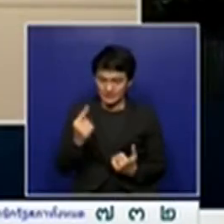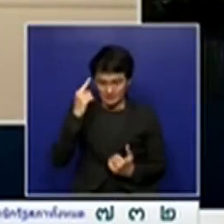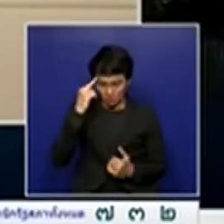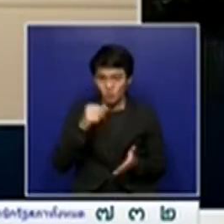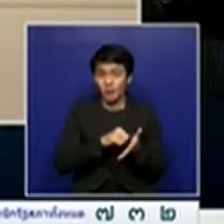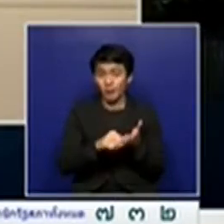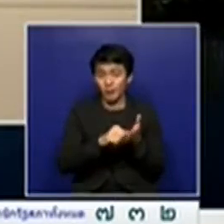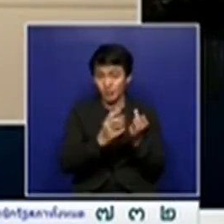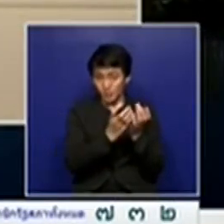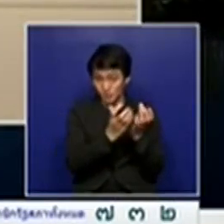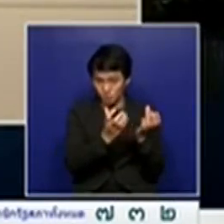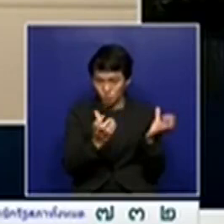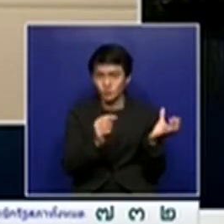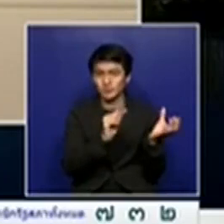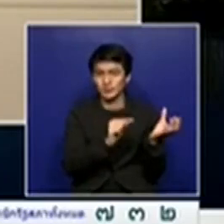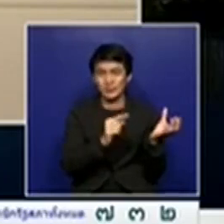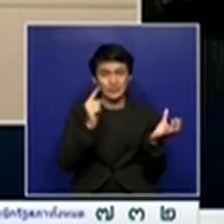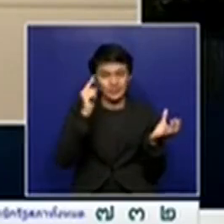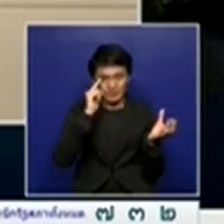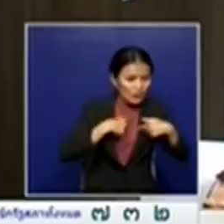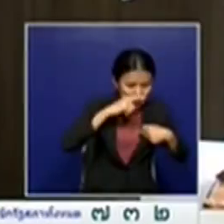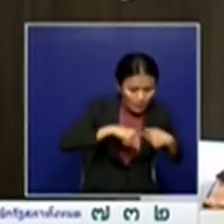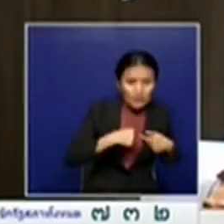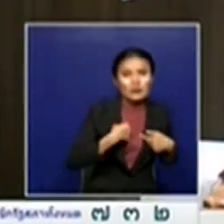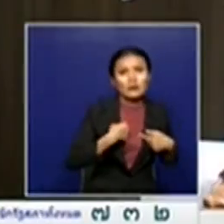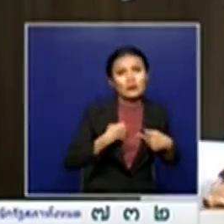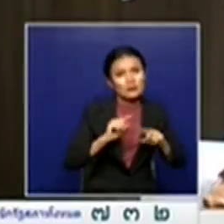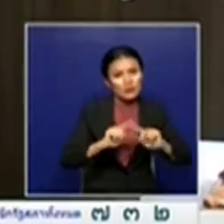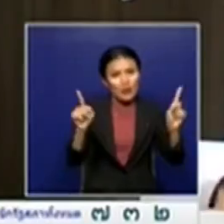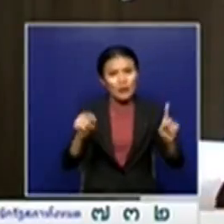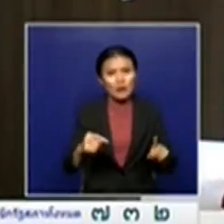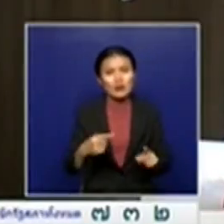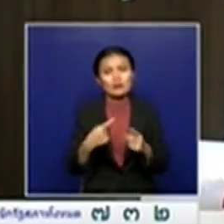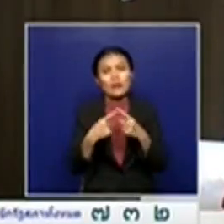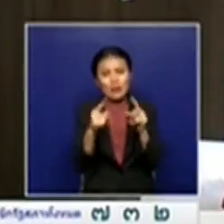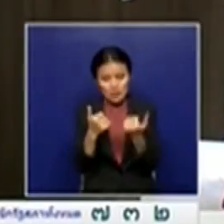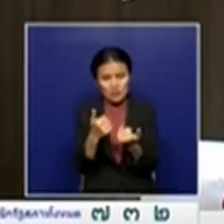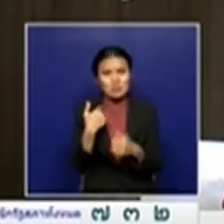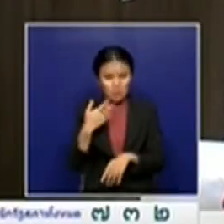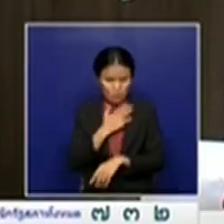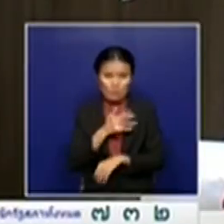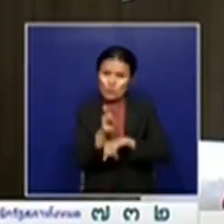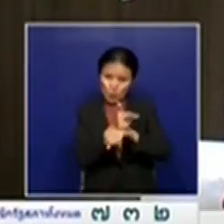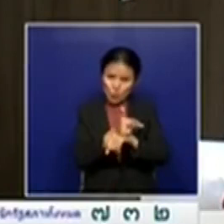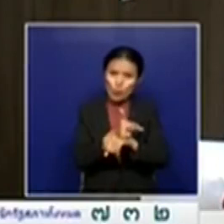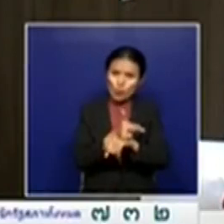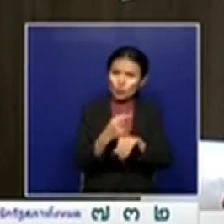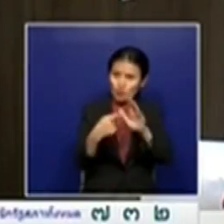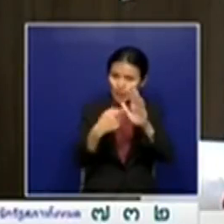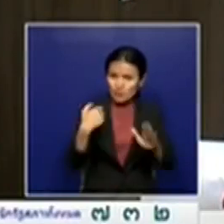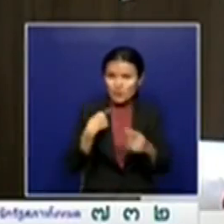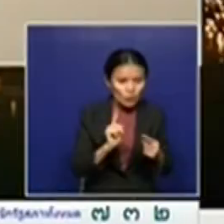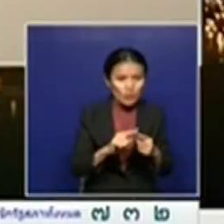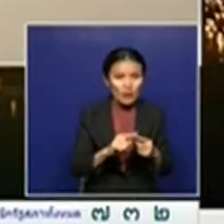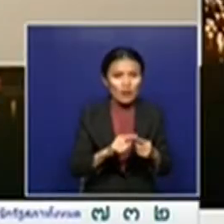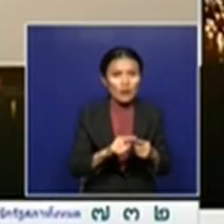ามอยู่ค่ะว่าจะช่วยคลี่คลายปัญหาหรือจะแค่ยื้อเวลาเท่านั้นเมื่อเวทีที่ประชุมร่วมรัฐสภาสมัยวิสามันจบ